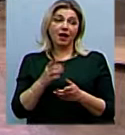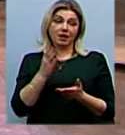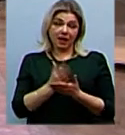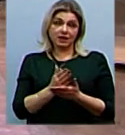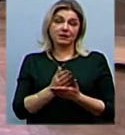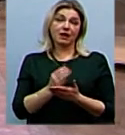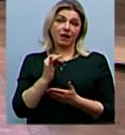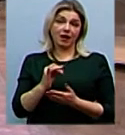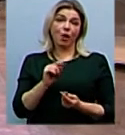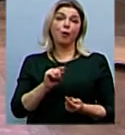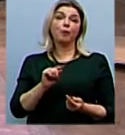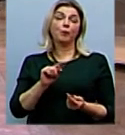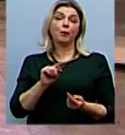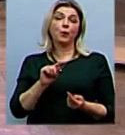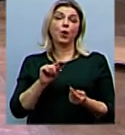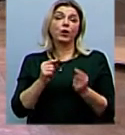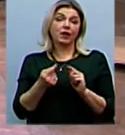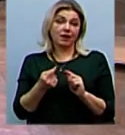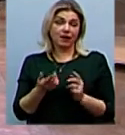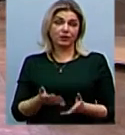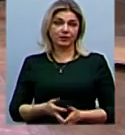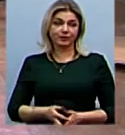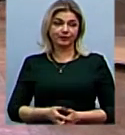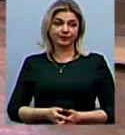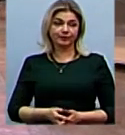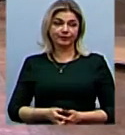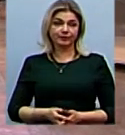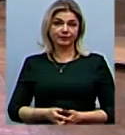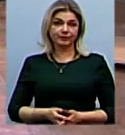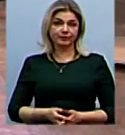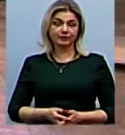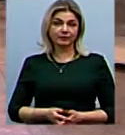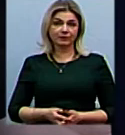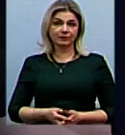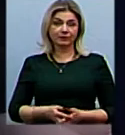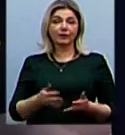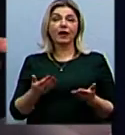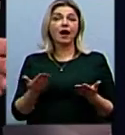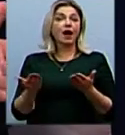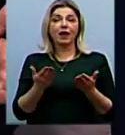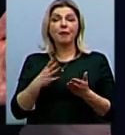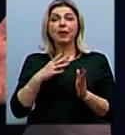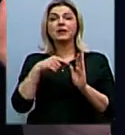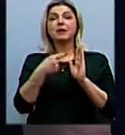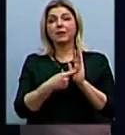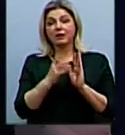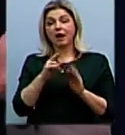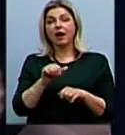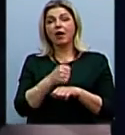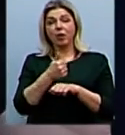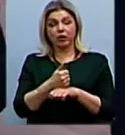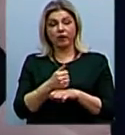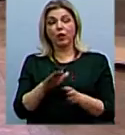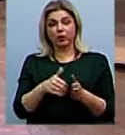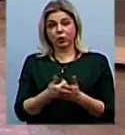прозвучало, бачите, і протилежних в тому числі. Знов, які були запитання до міського голови і досі актуальні,